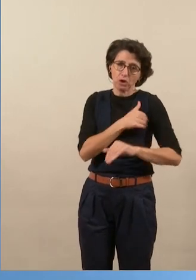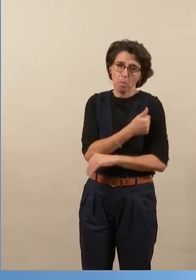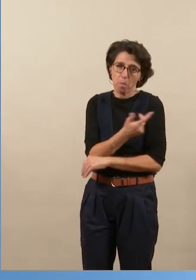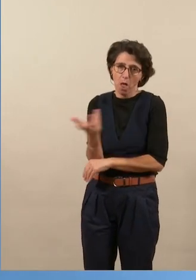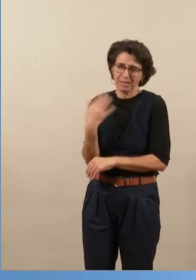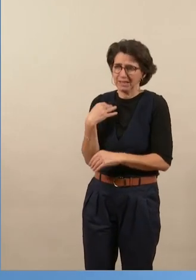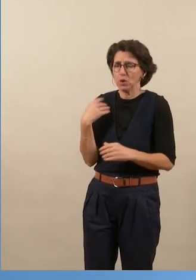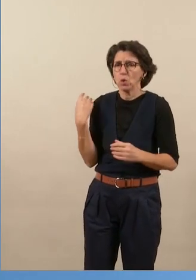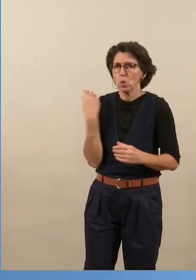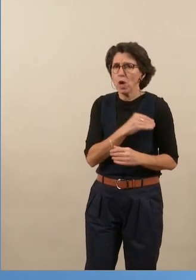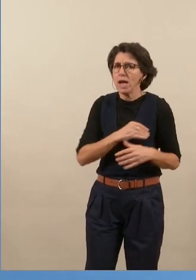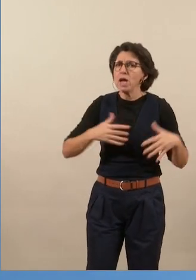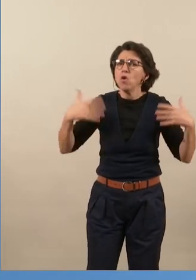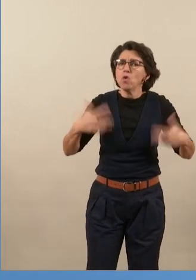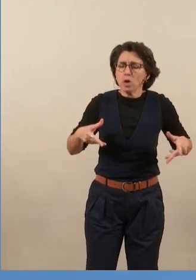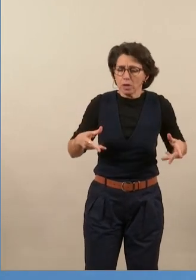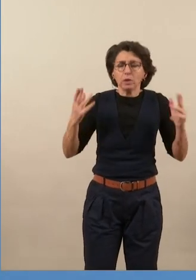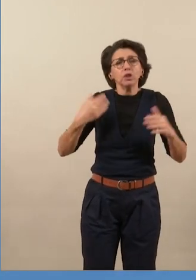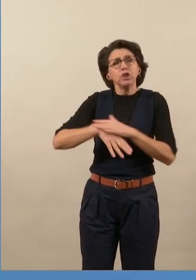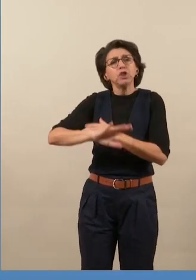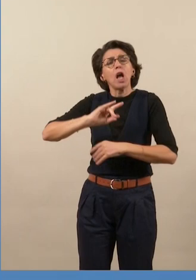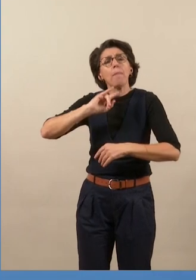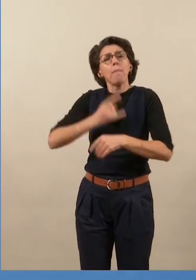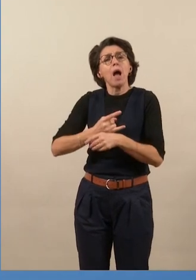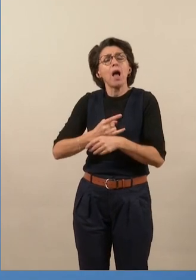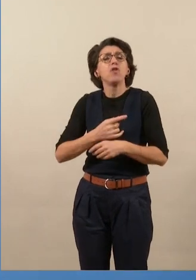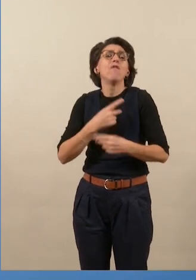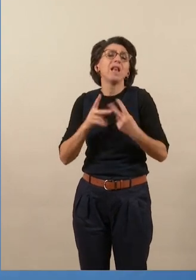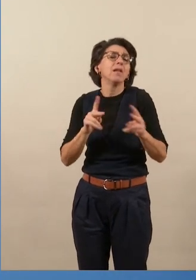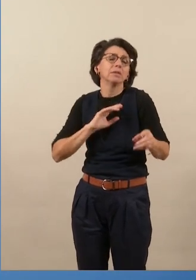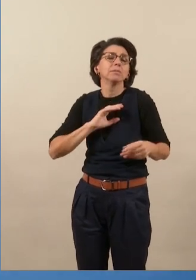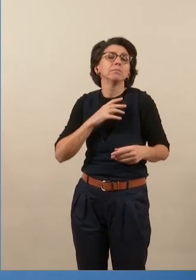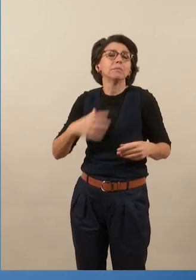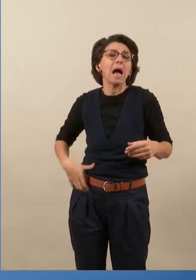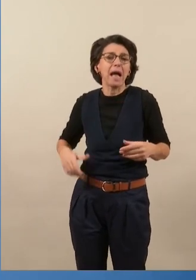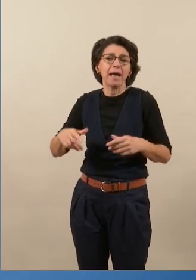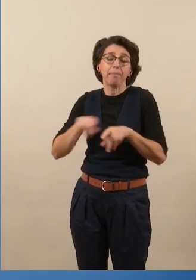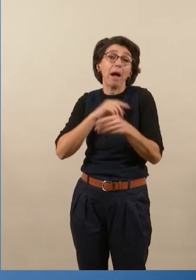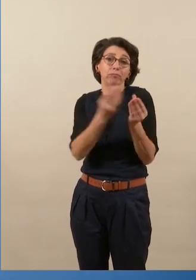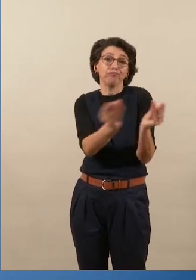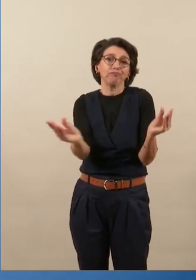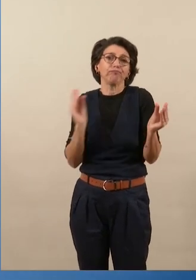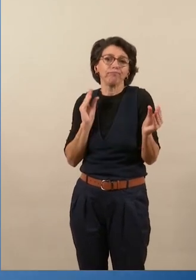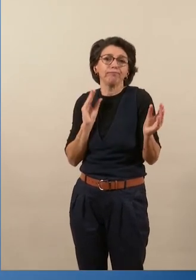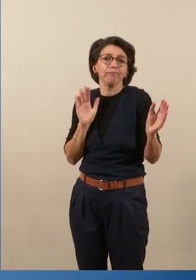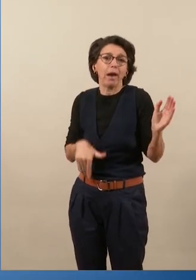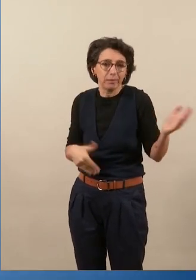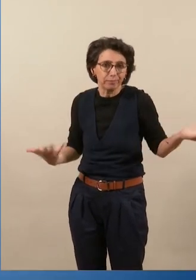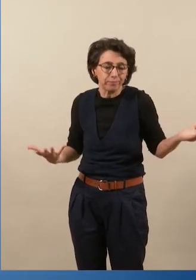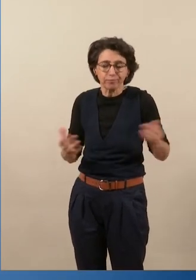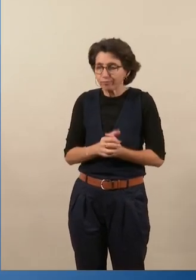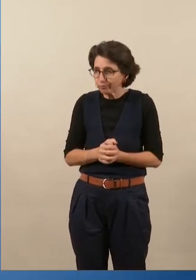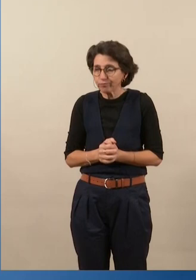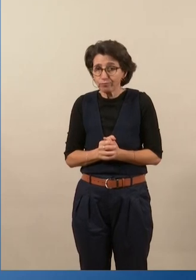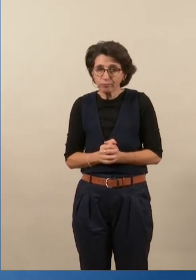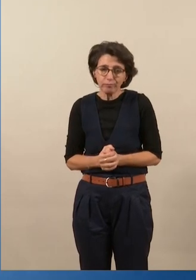l'hiver dans les locaux de l'hôtel de ville notamment mal isolé par construction les places